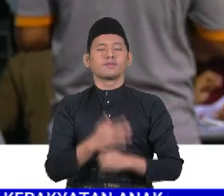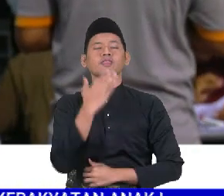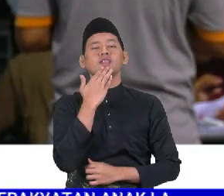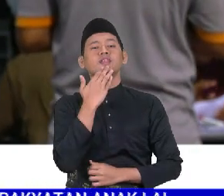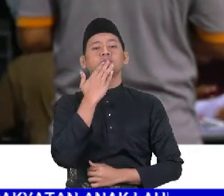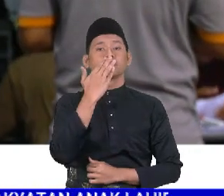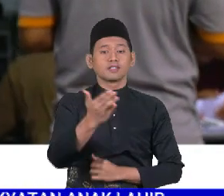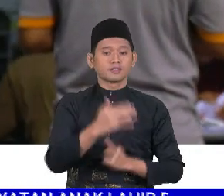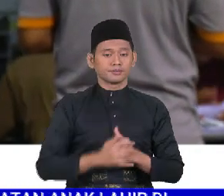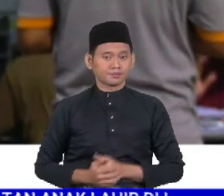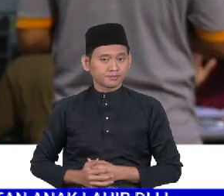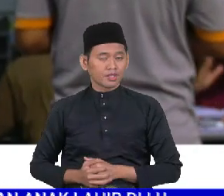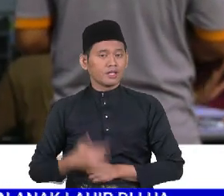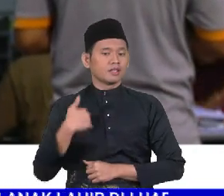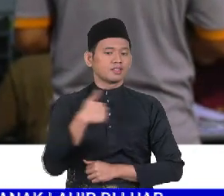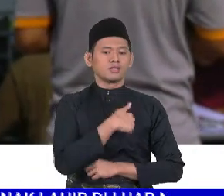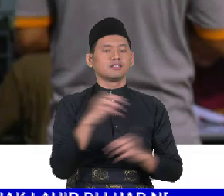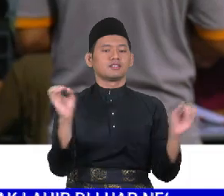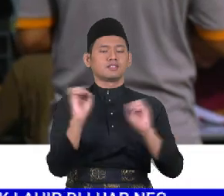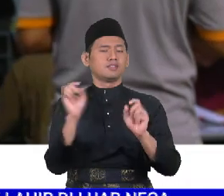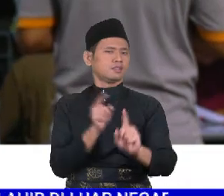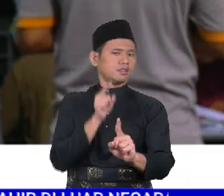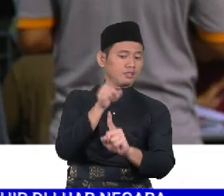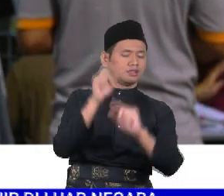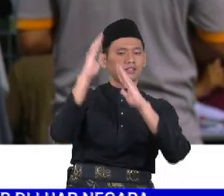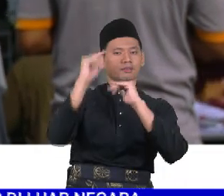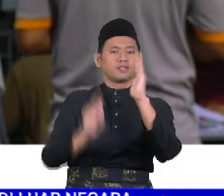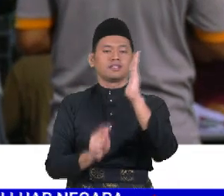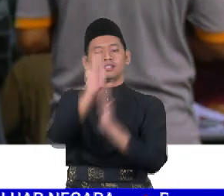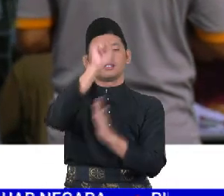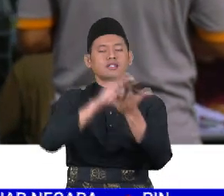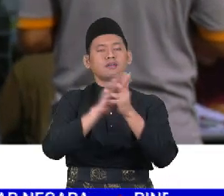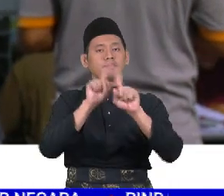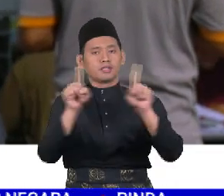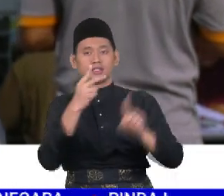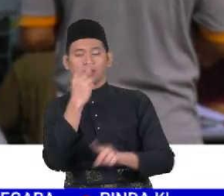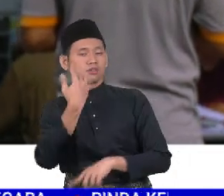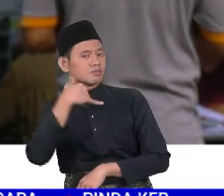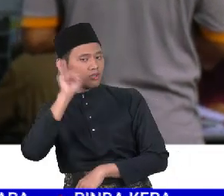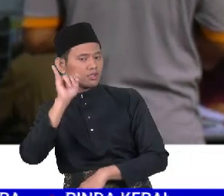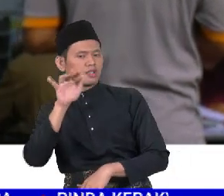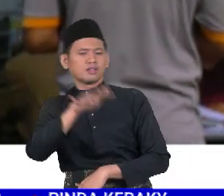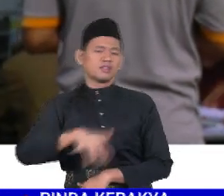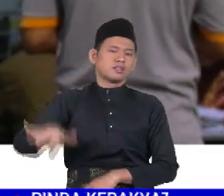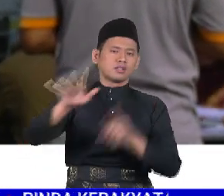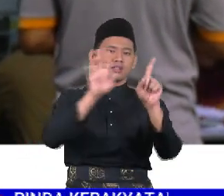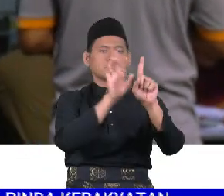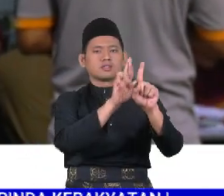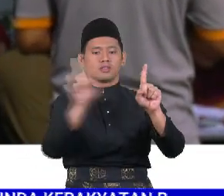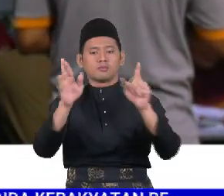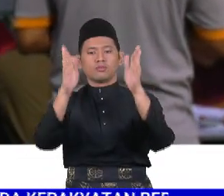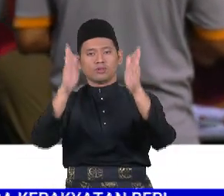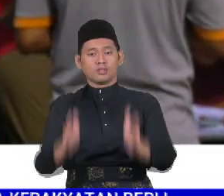kasih. Kita tak adalah sebenarnya meletakkan harapan yang tinggi, tapi dia melihat kepada semalam lebih kurang 1,000 orang juga ada